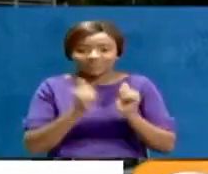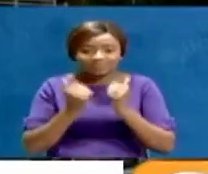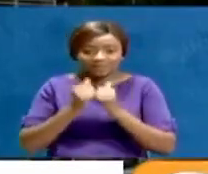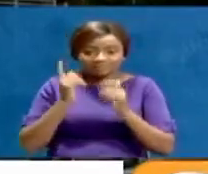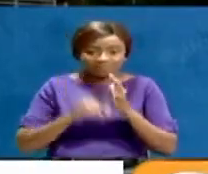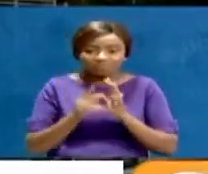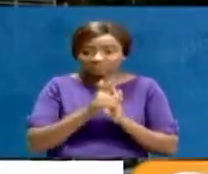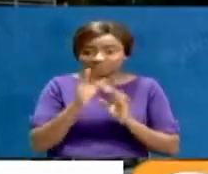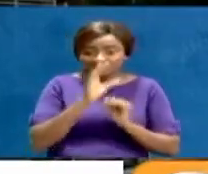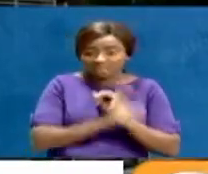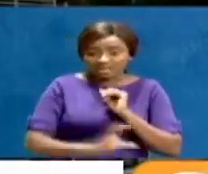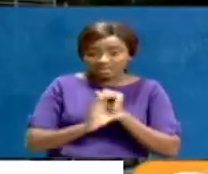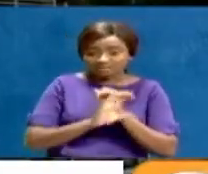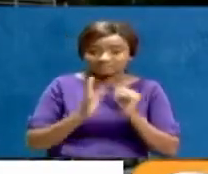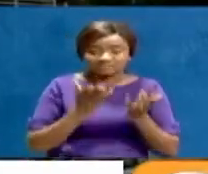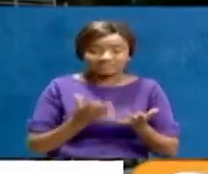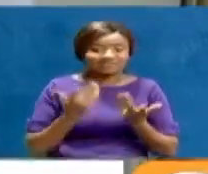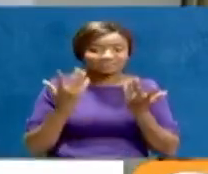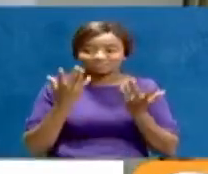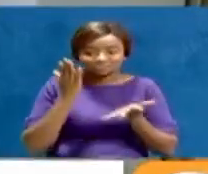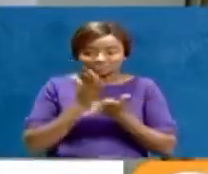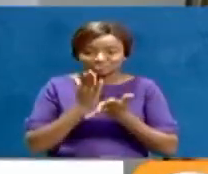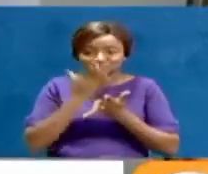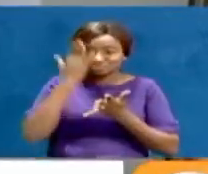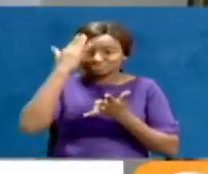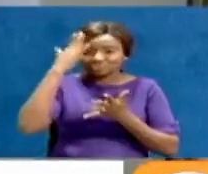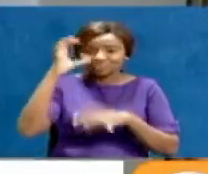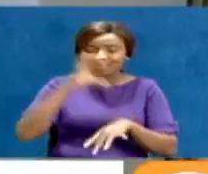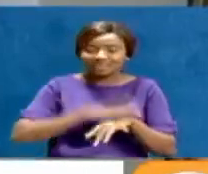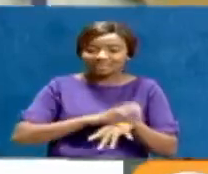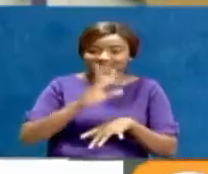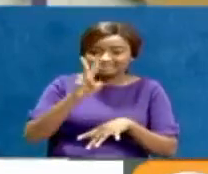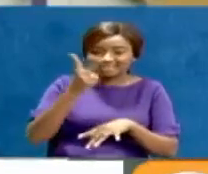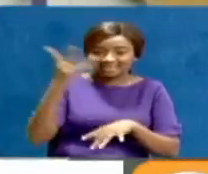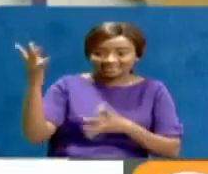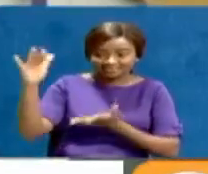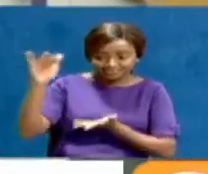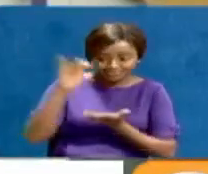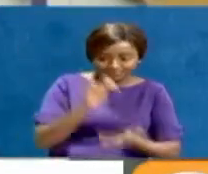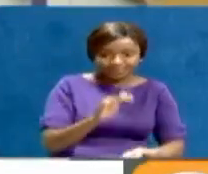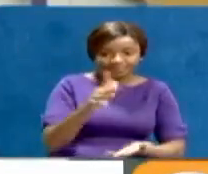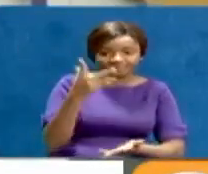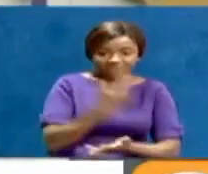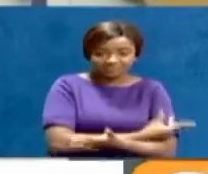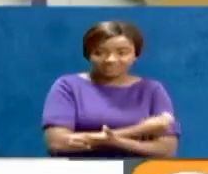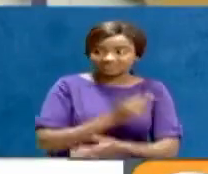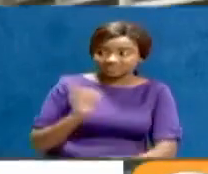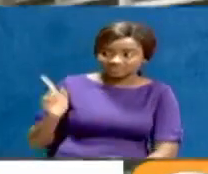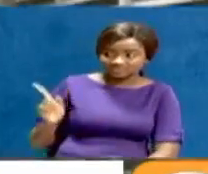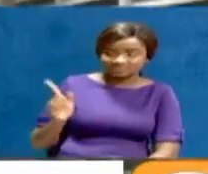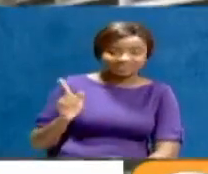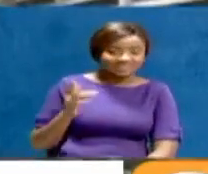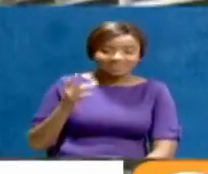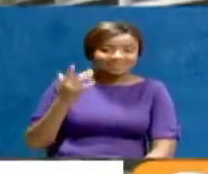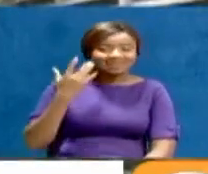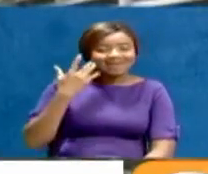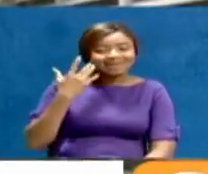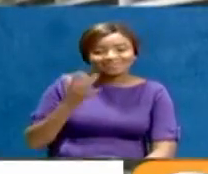sihaba, taifa likiwa alijabainisha tarehe ya ujio wa shehena ya pili ya chanjo ya AstraZeneca